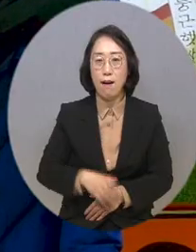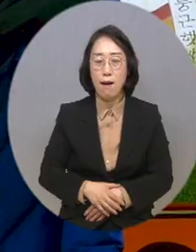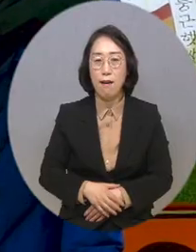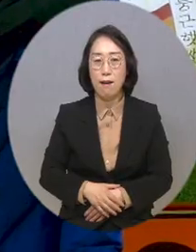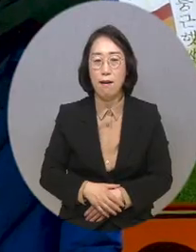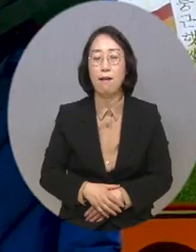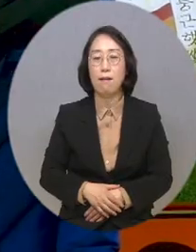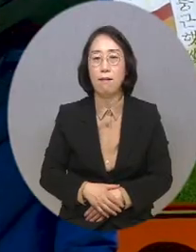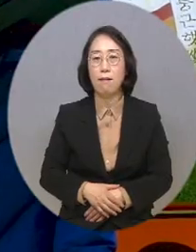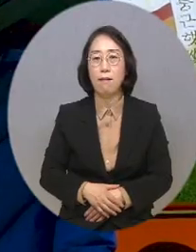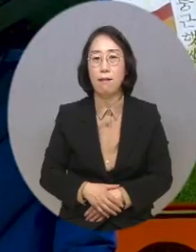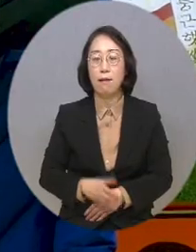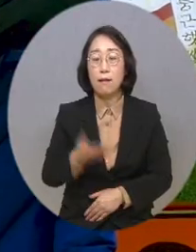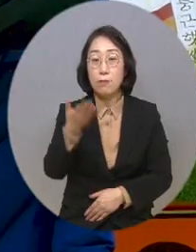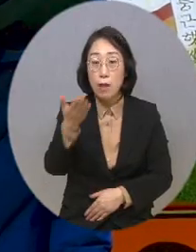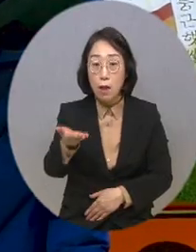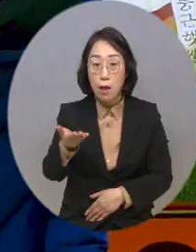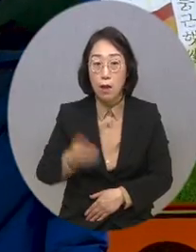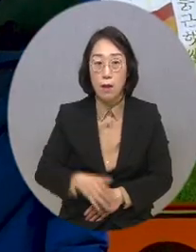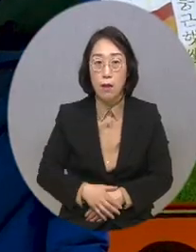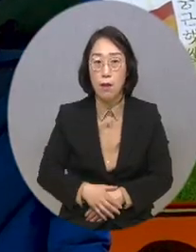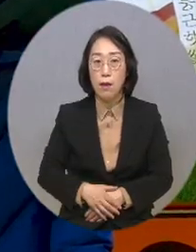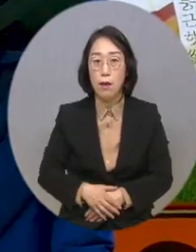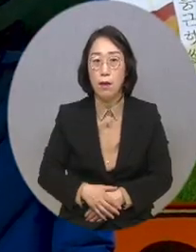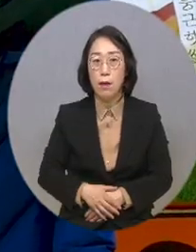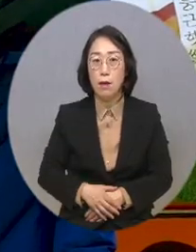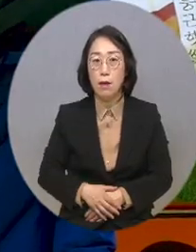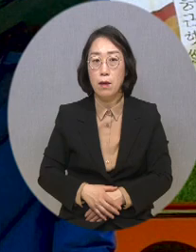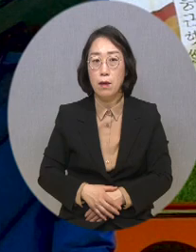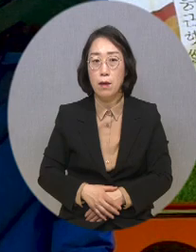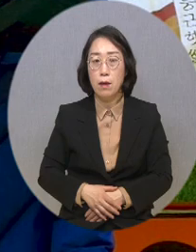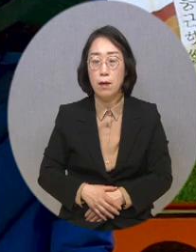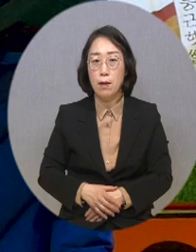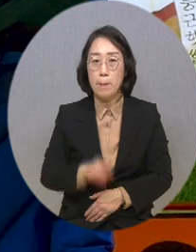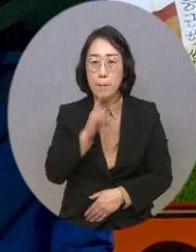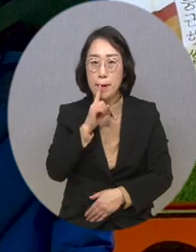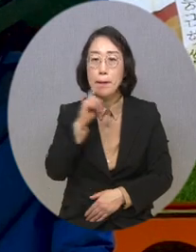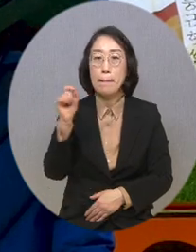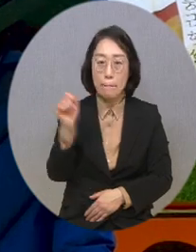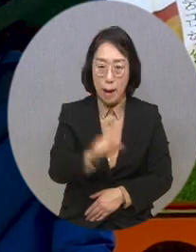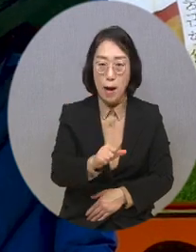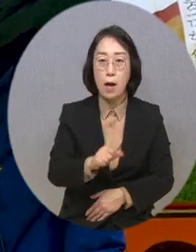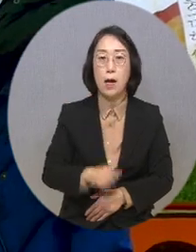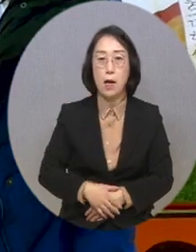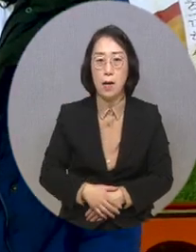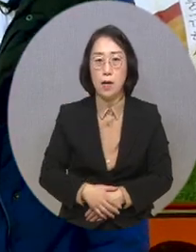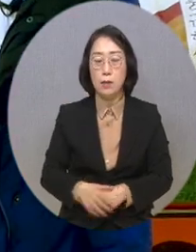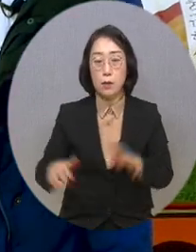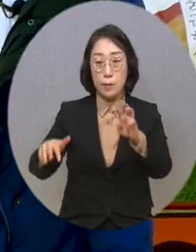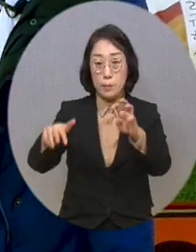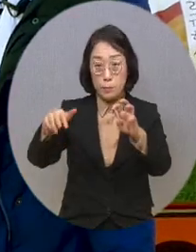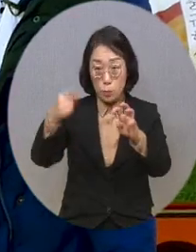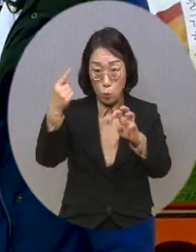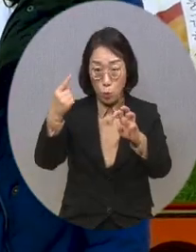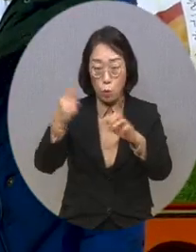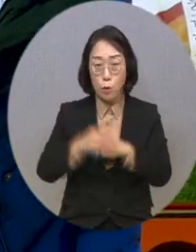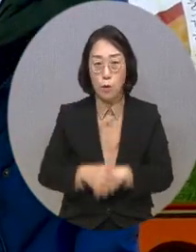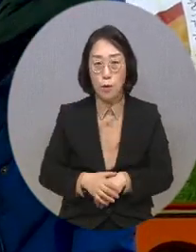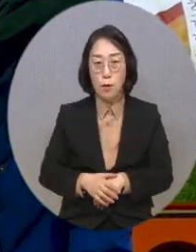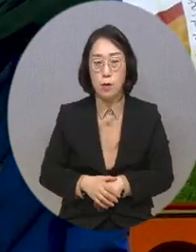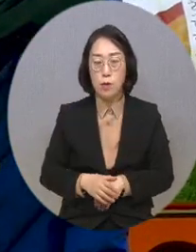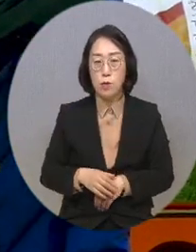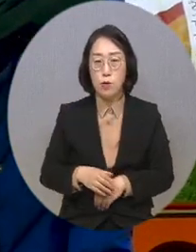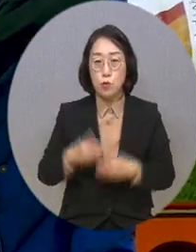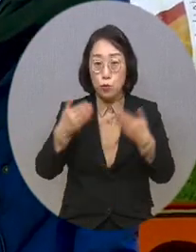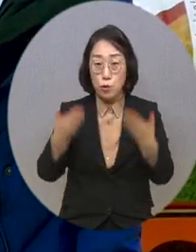근데 누나가 이게 굉장히 말이 빠른 편이에요. 아, 그래서 30초 내에 다 했다고? 예, 쉬는 타임이